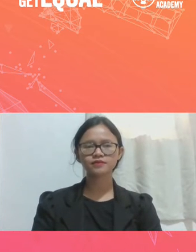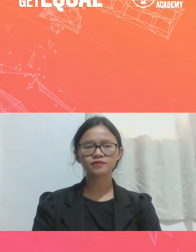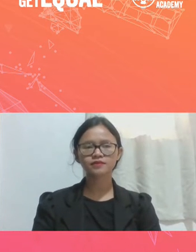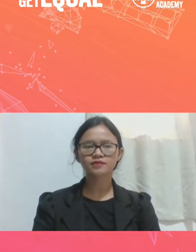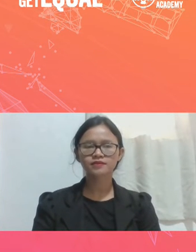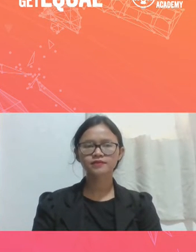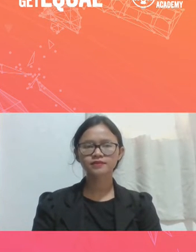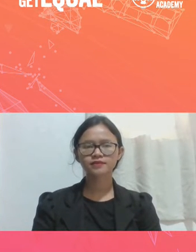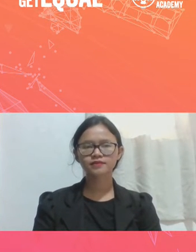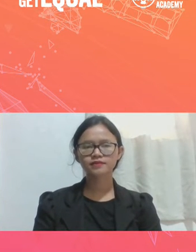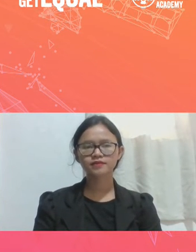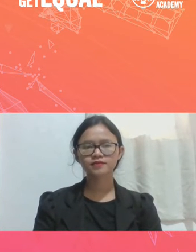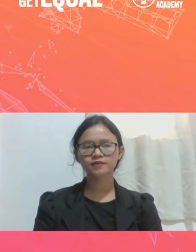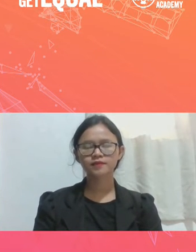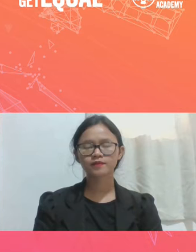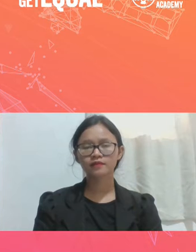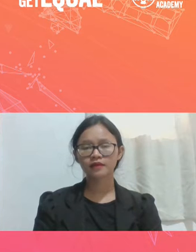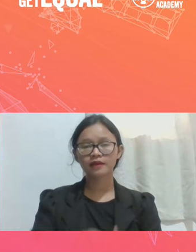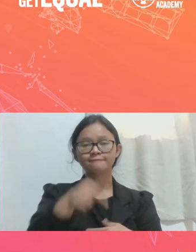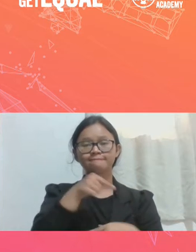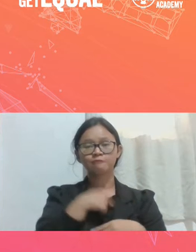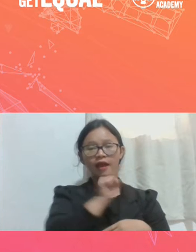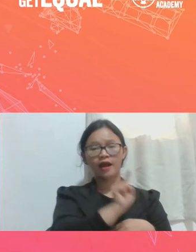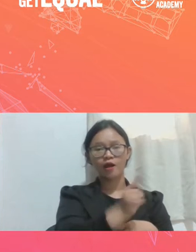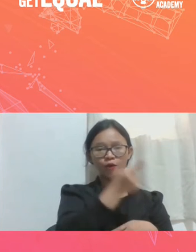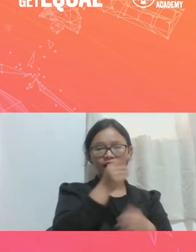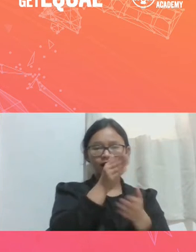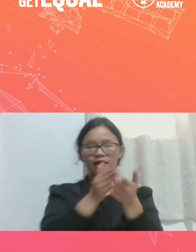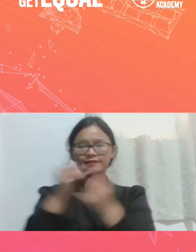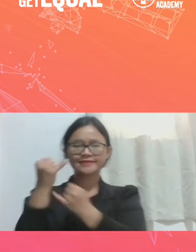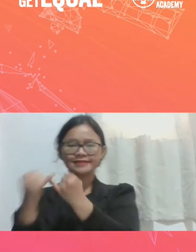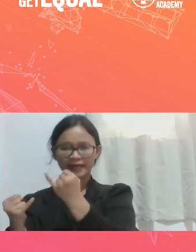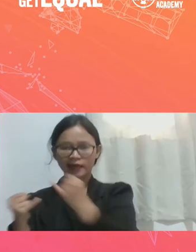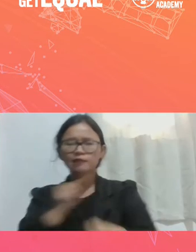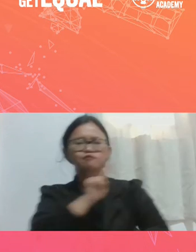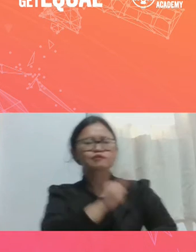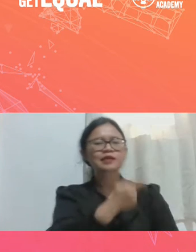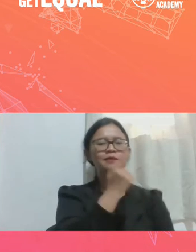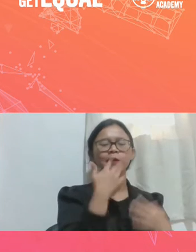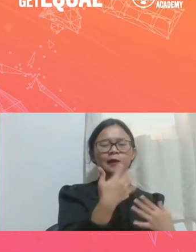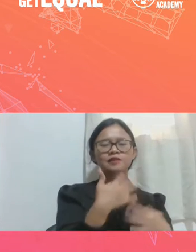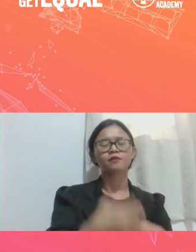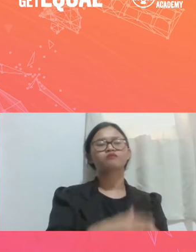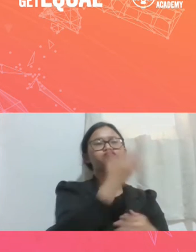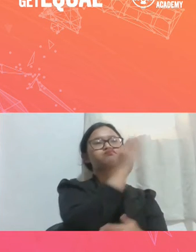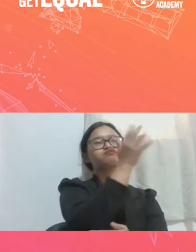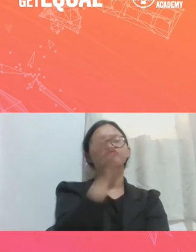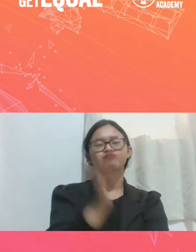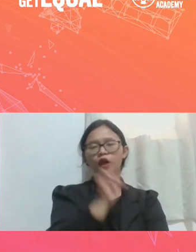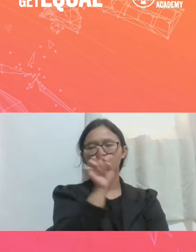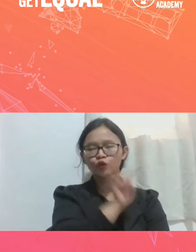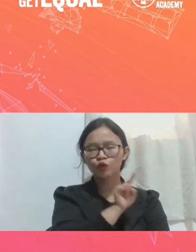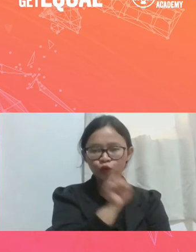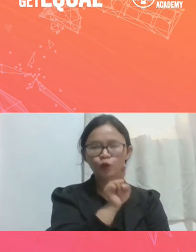Saya akan mereview kegiatan dari awal sampai akhir ya. Yang pertama akan dibuka dengan paparan riset State of the World dan